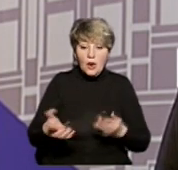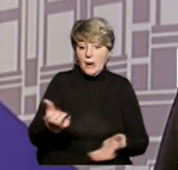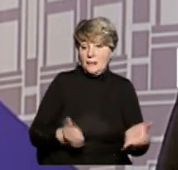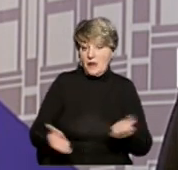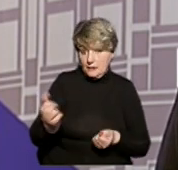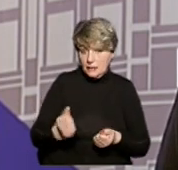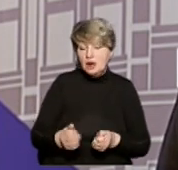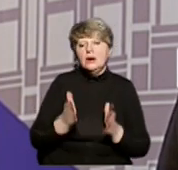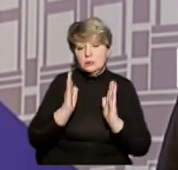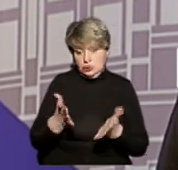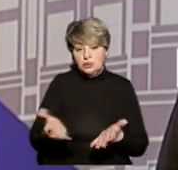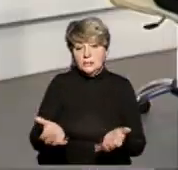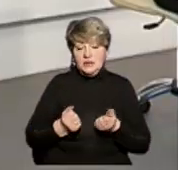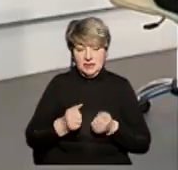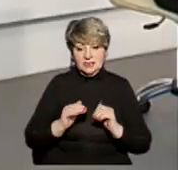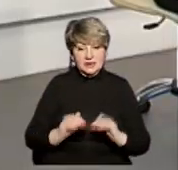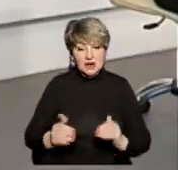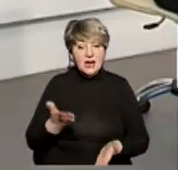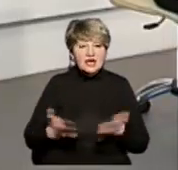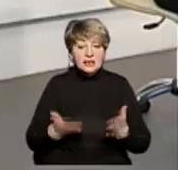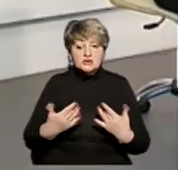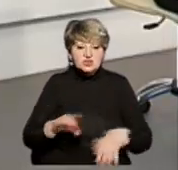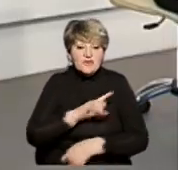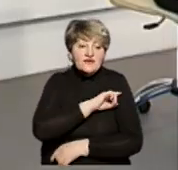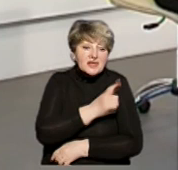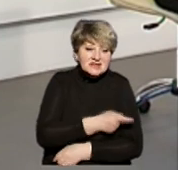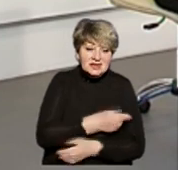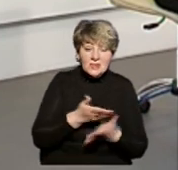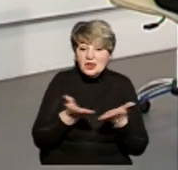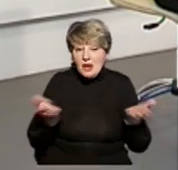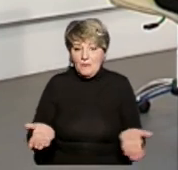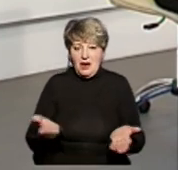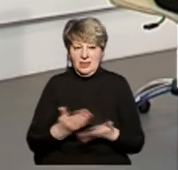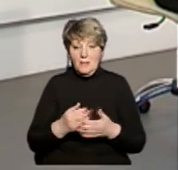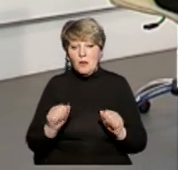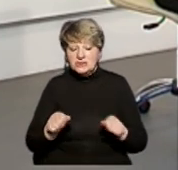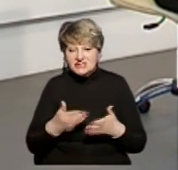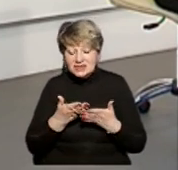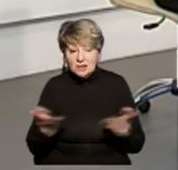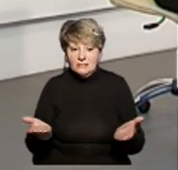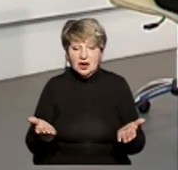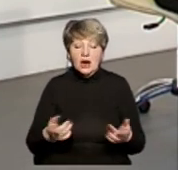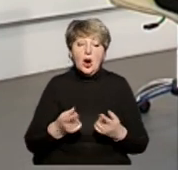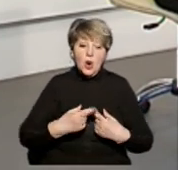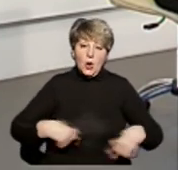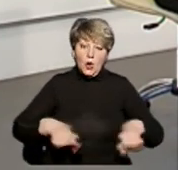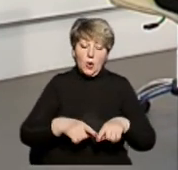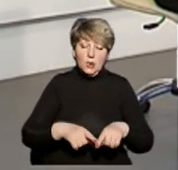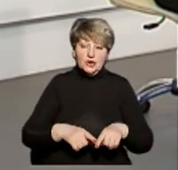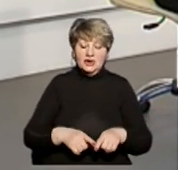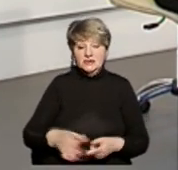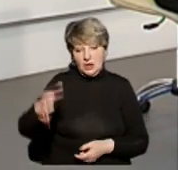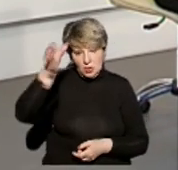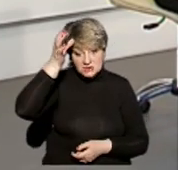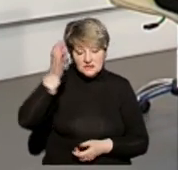прийом, ми цих дітей будемо зараховувати. Якщо вже фізично от нема площ, нема можливості, орган управління освітою місцевою